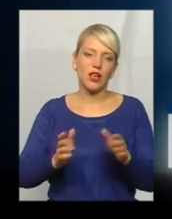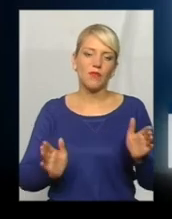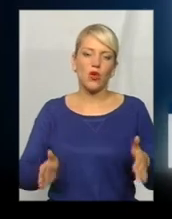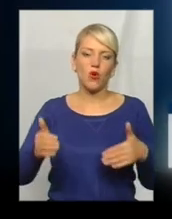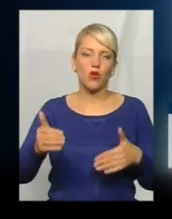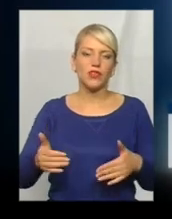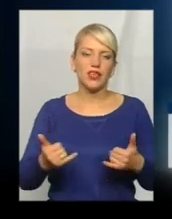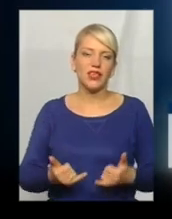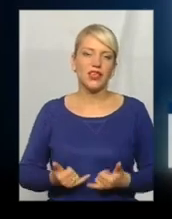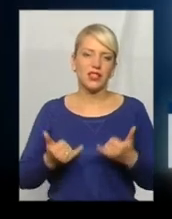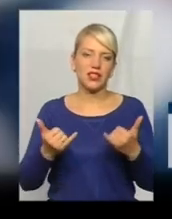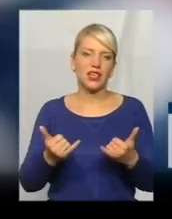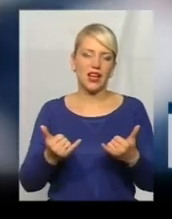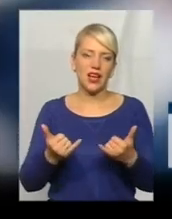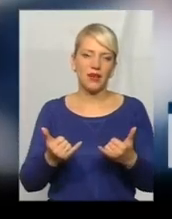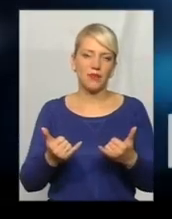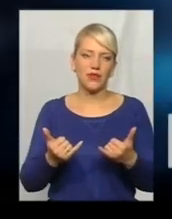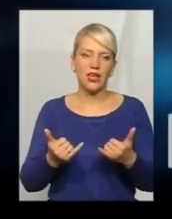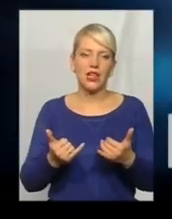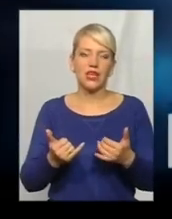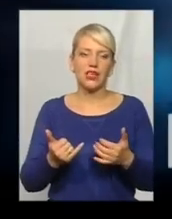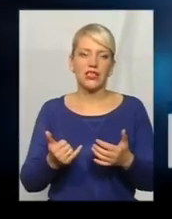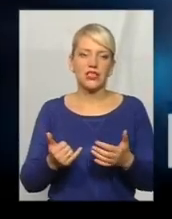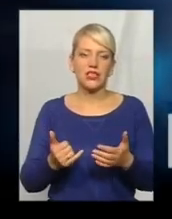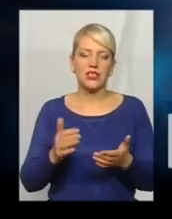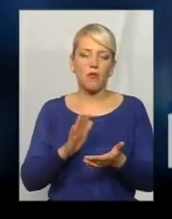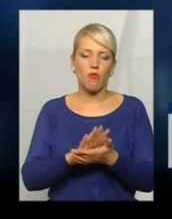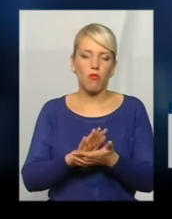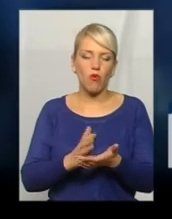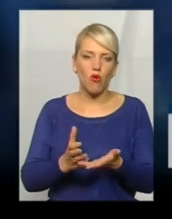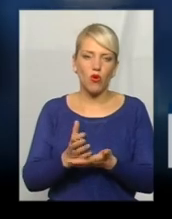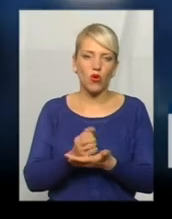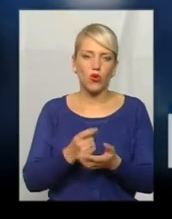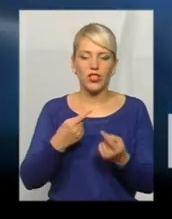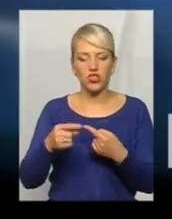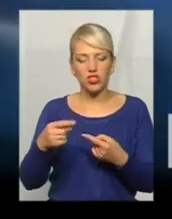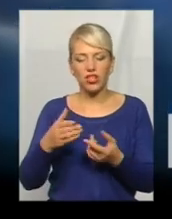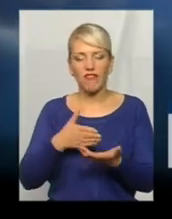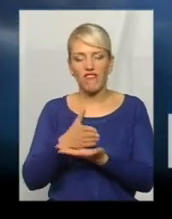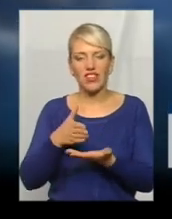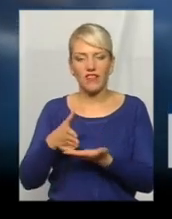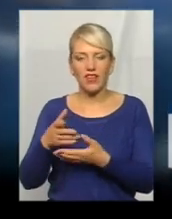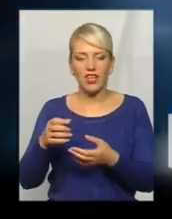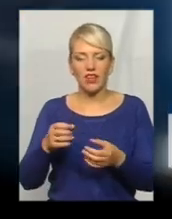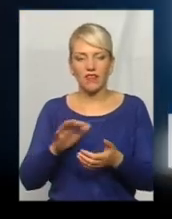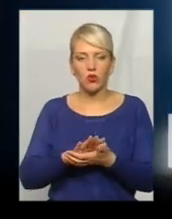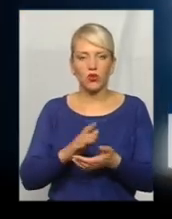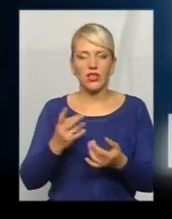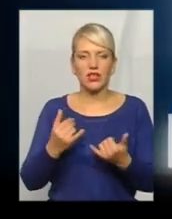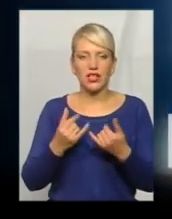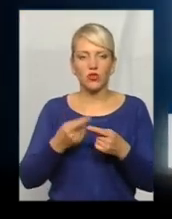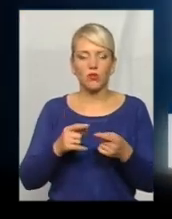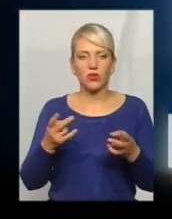для збору інших видів відходів, оскільки для цього потрібне додаткове місце.